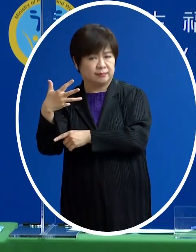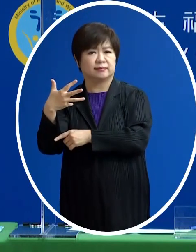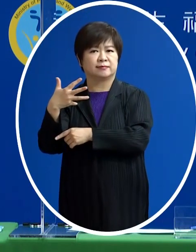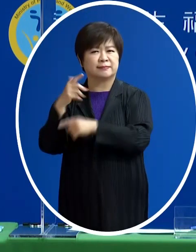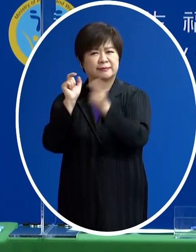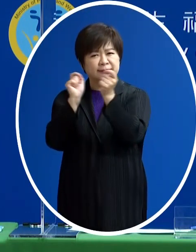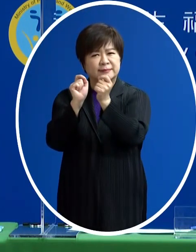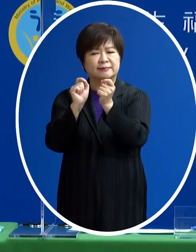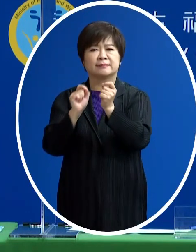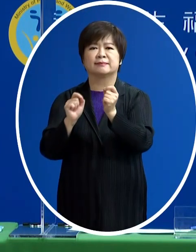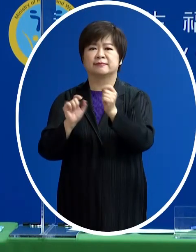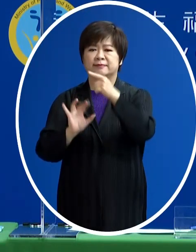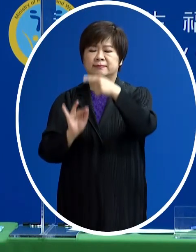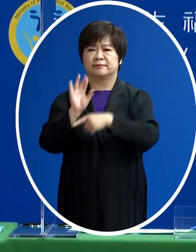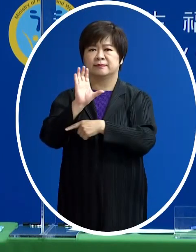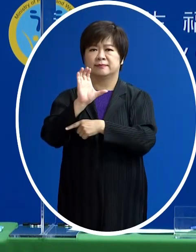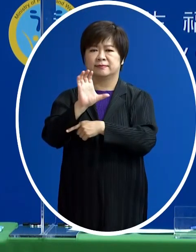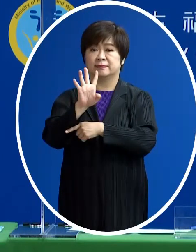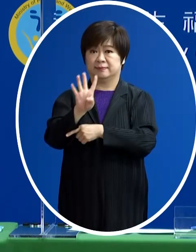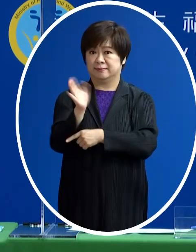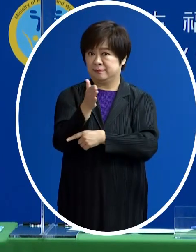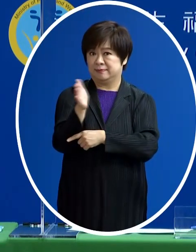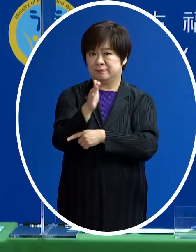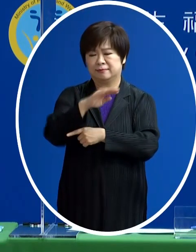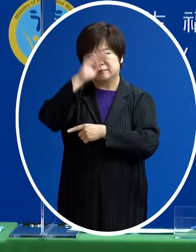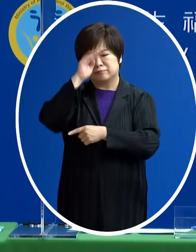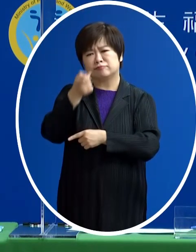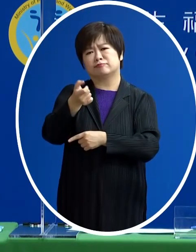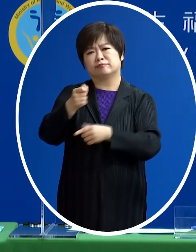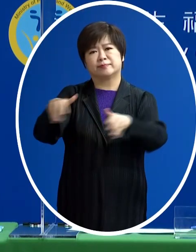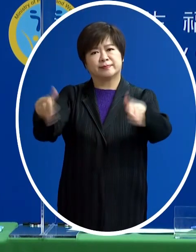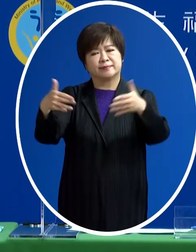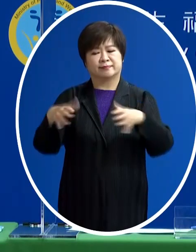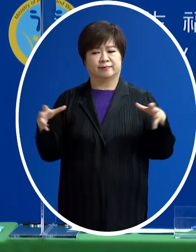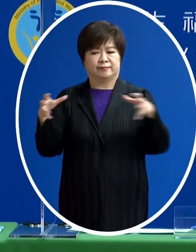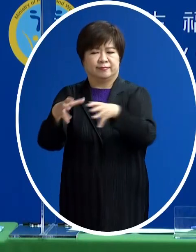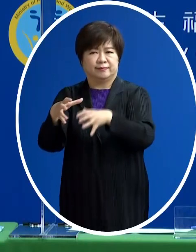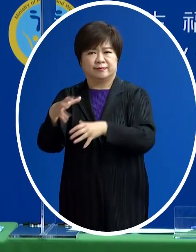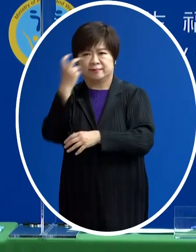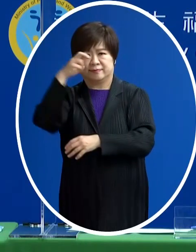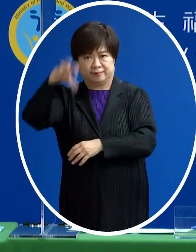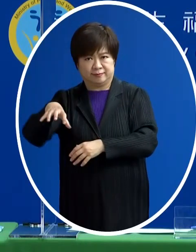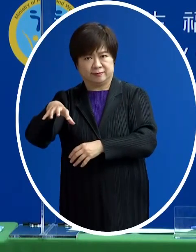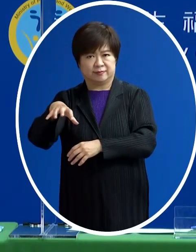近94%。那这样大部分的轻症的个案都可以到我们集检所或防疫旅馆